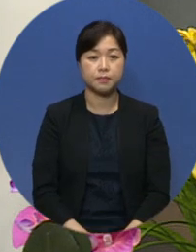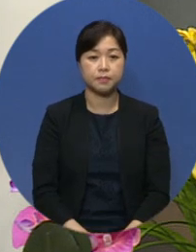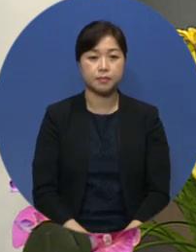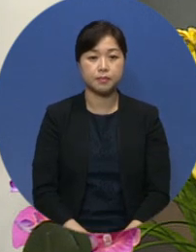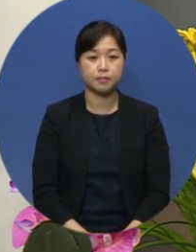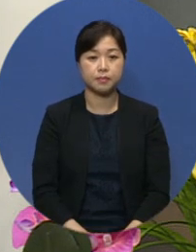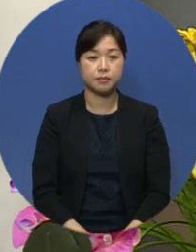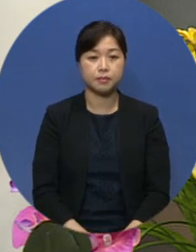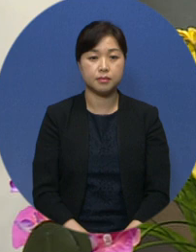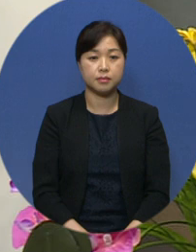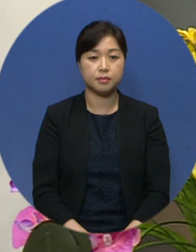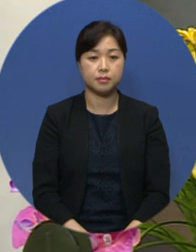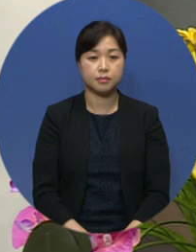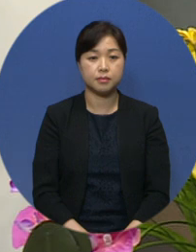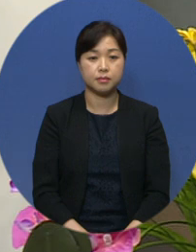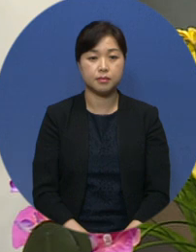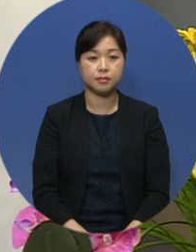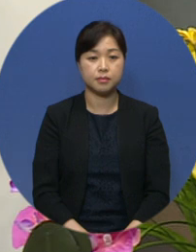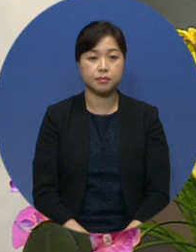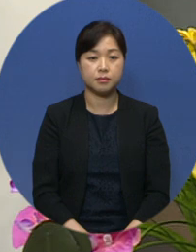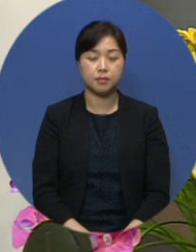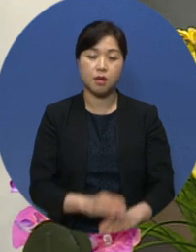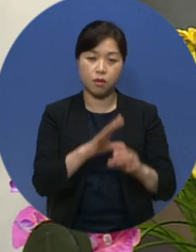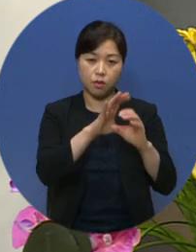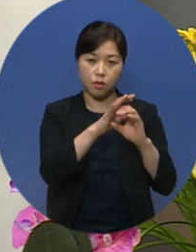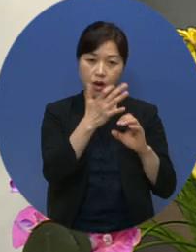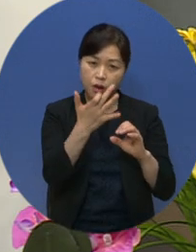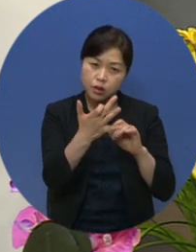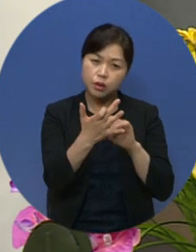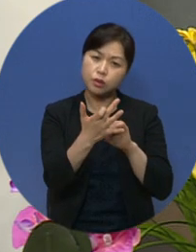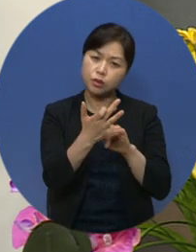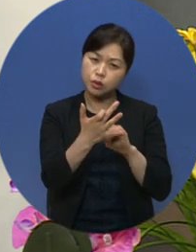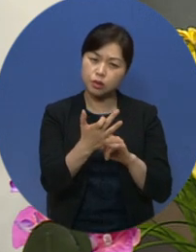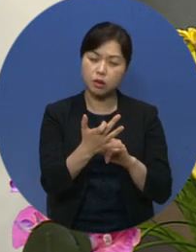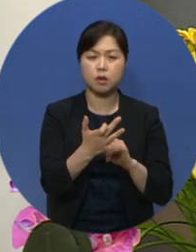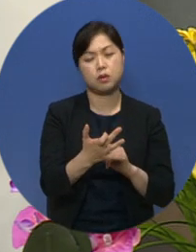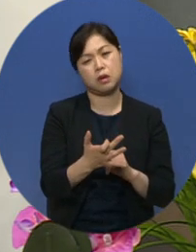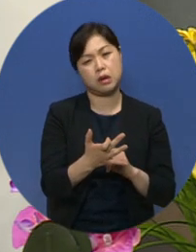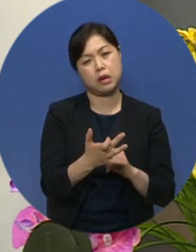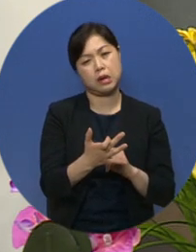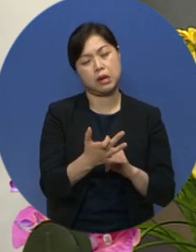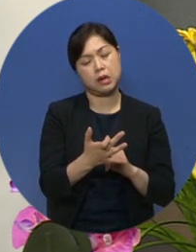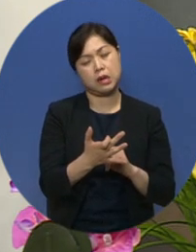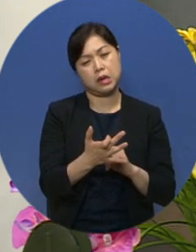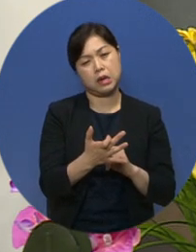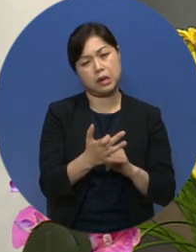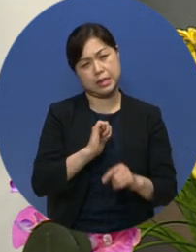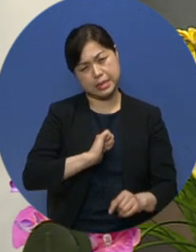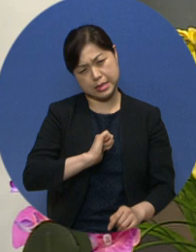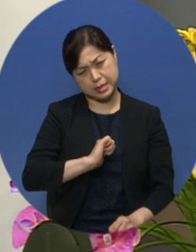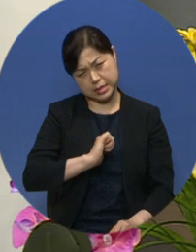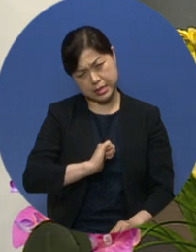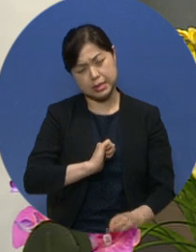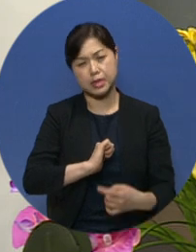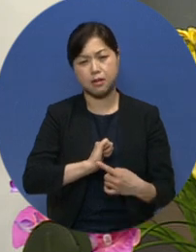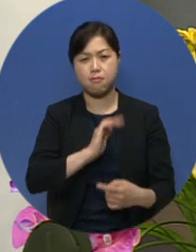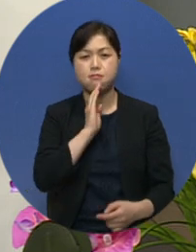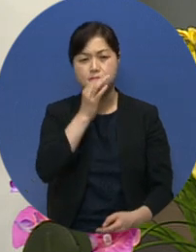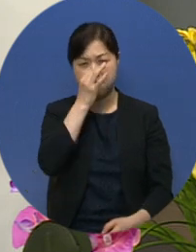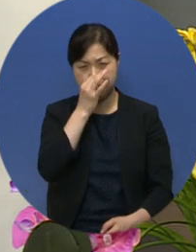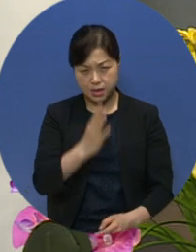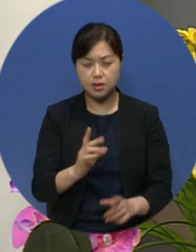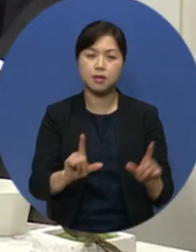참 여러분 얼마나 이 코로나 와 더 싸워야 할 지 무척 힘든 시간을 보내고 있는 것